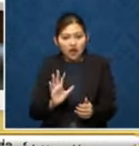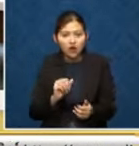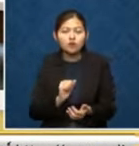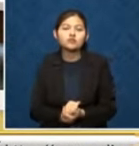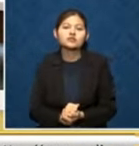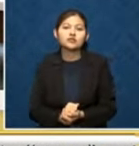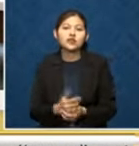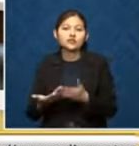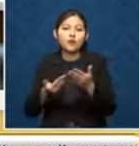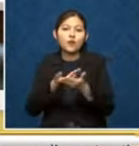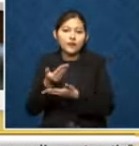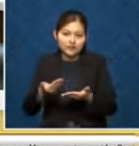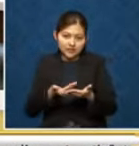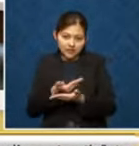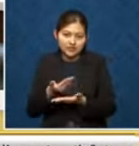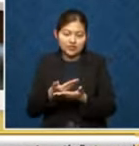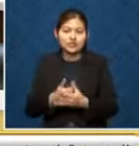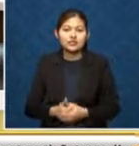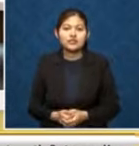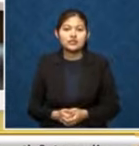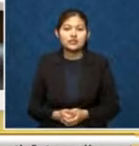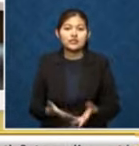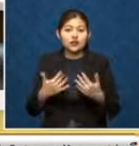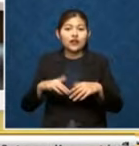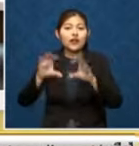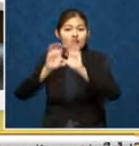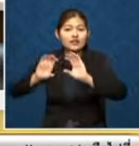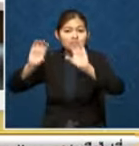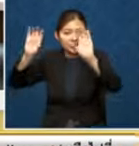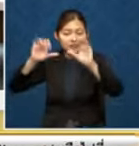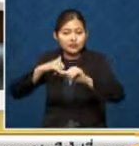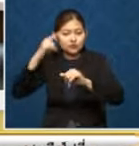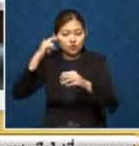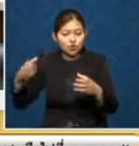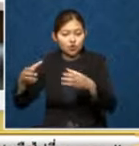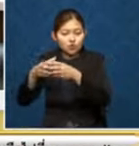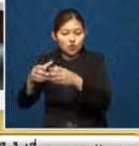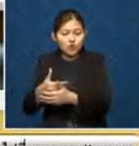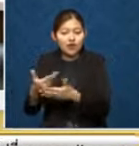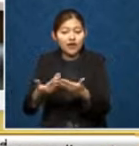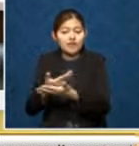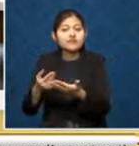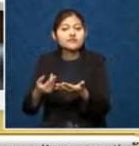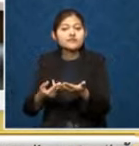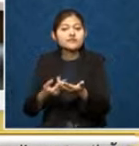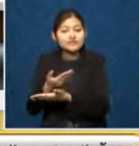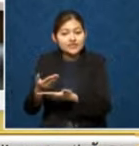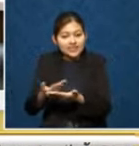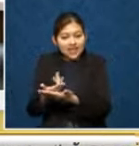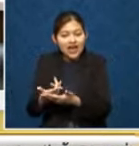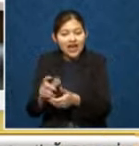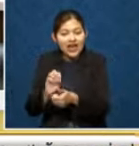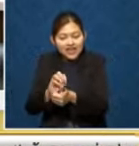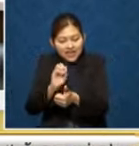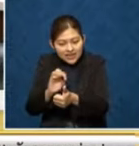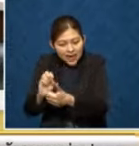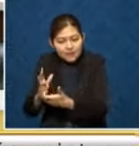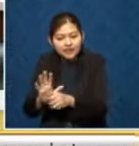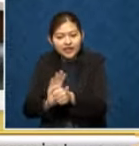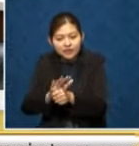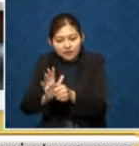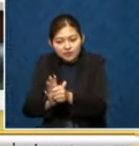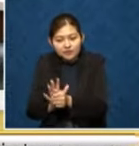เศรษฐเป็นต้นครับโดยรัฐบาลเองควรมีหน่วยงานให้คำปรึกษาด้านการไกล่เกลี่ยหนี้การประนอมหนี้และการ